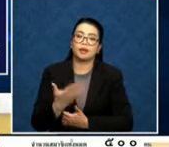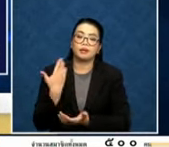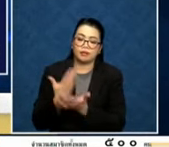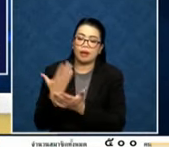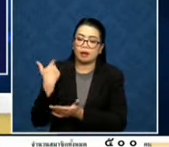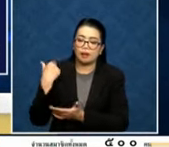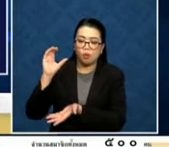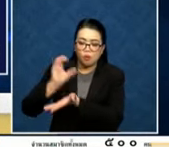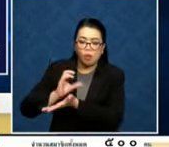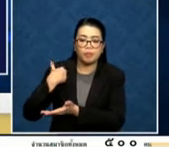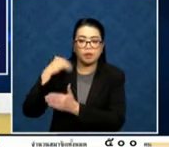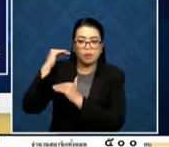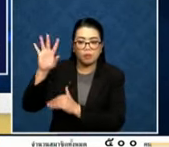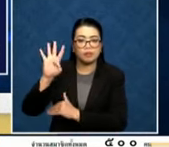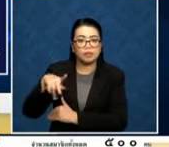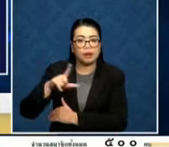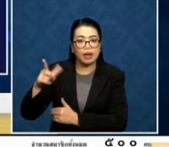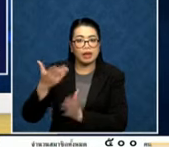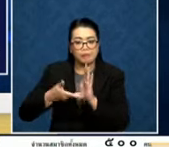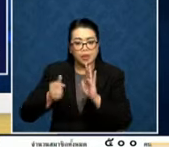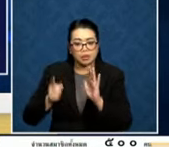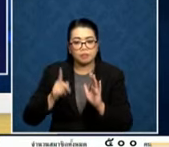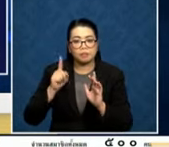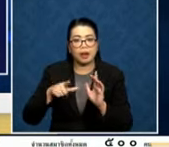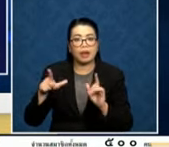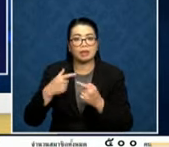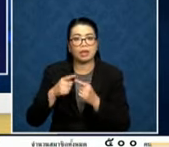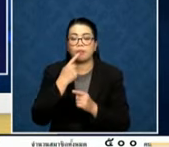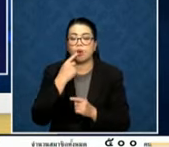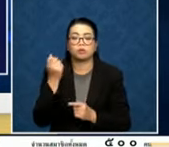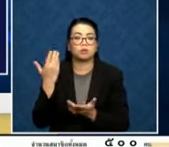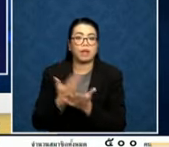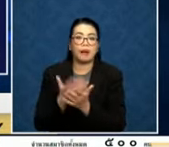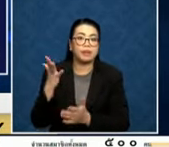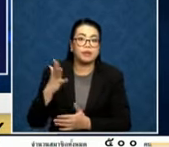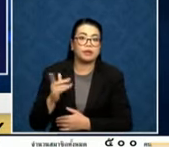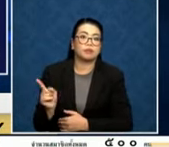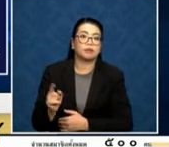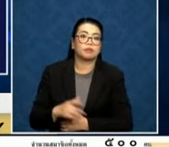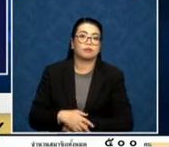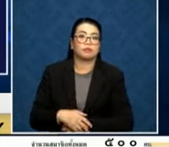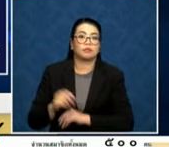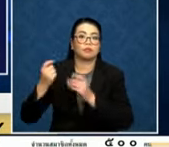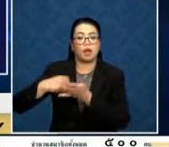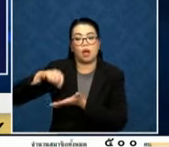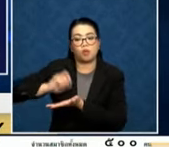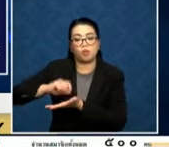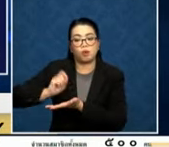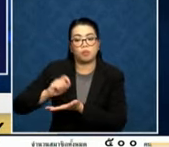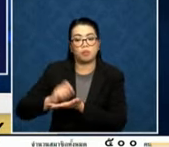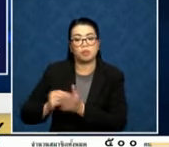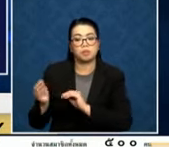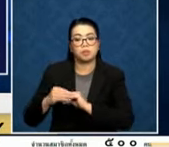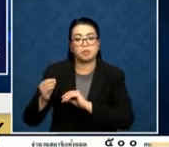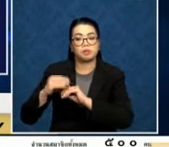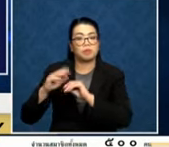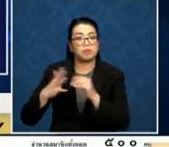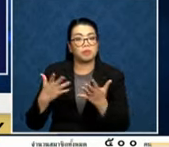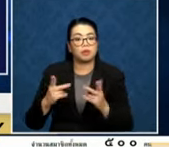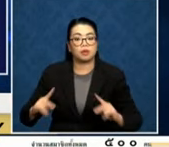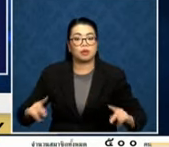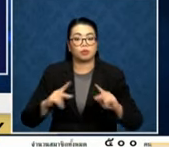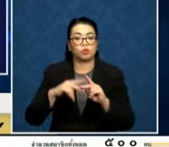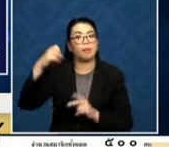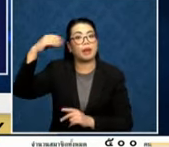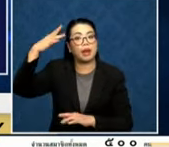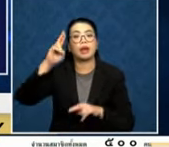เมื่อปี 66เมื่อปี 66ที่ผ่านมาครับ 1ปีมาแล้วไม่ได้มีการอนุมัติเพิ่มเติมครับผมไม่แน่ใจว่ารัฐมนตรีกระทรวง